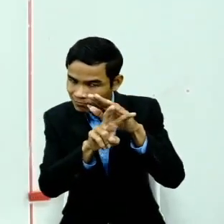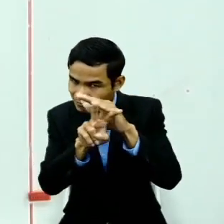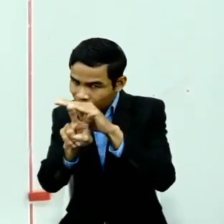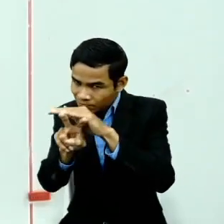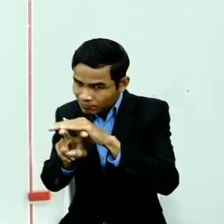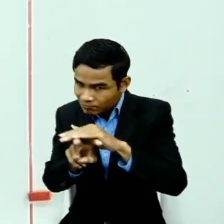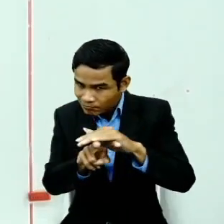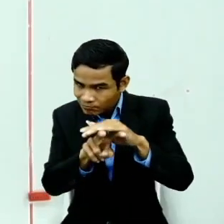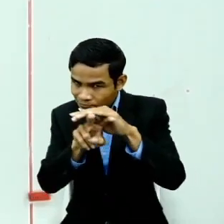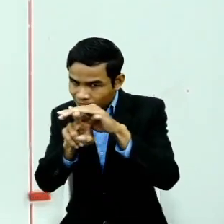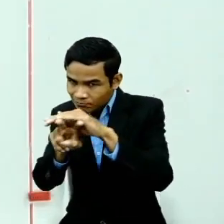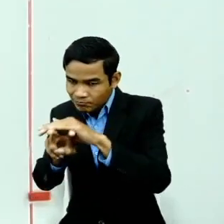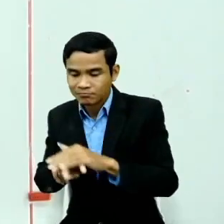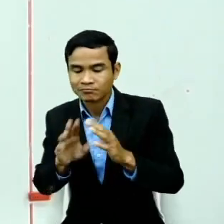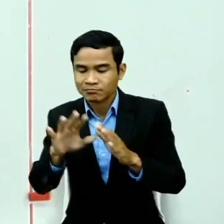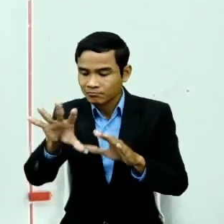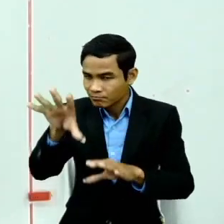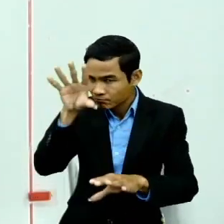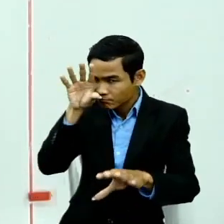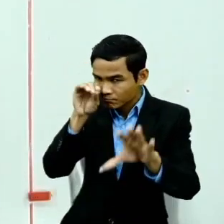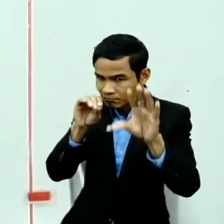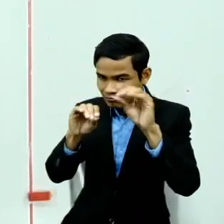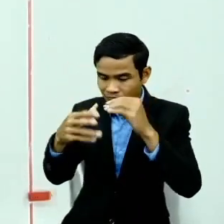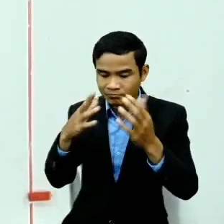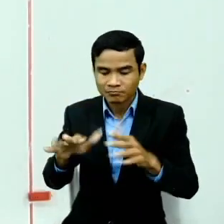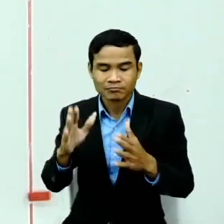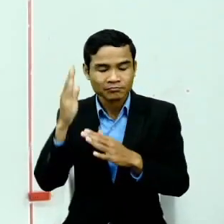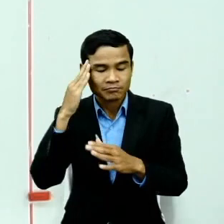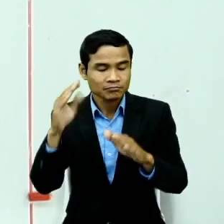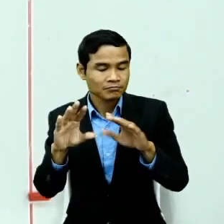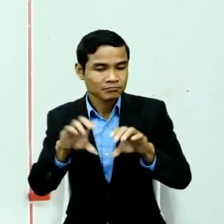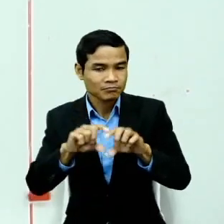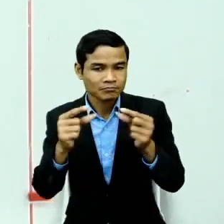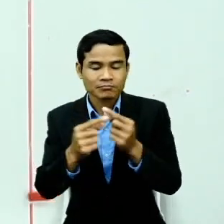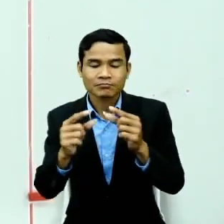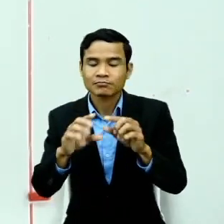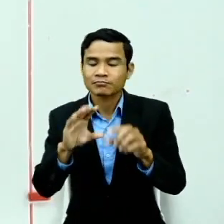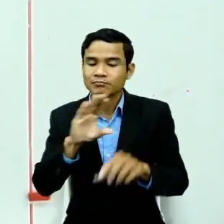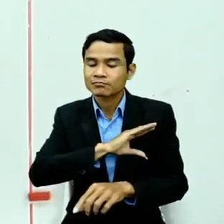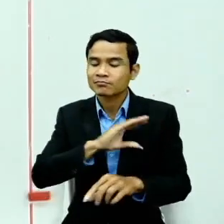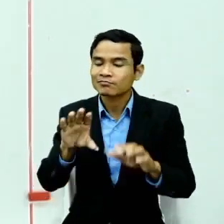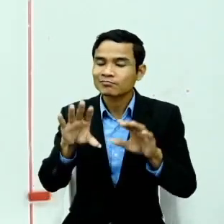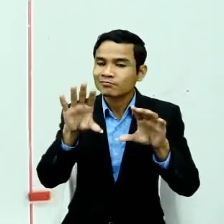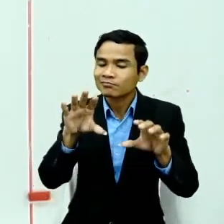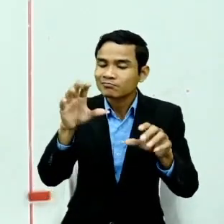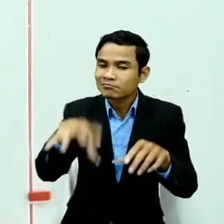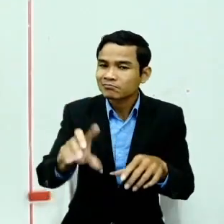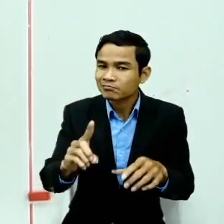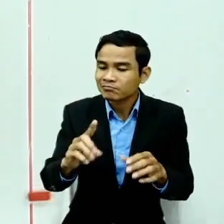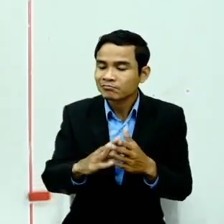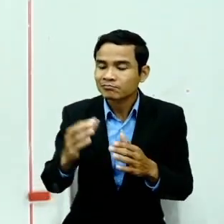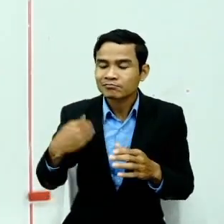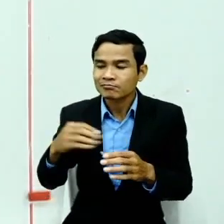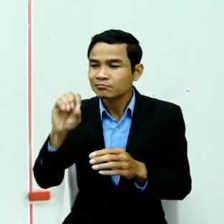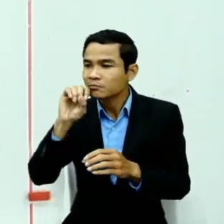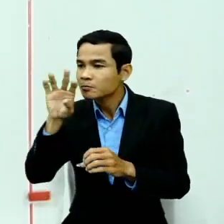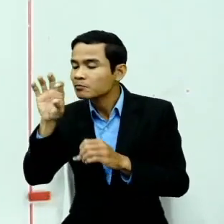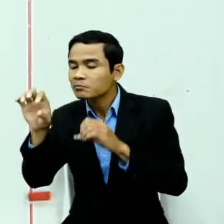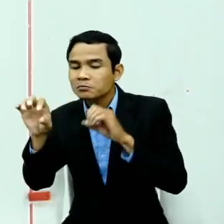nè chá nợ bê đây bộ lý nó sợp bàn hai chá sợp hai ta sợp ở kia đăng thế thế con ai nhận đặt tay đăng